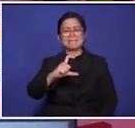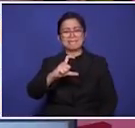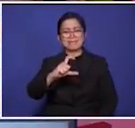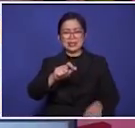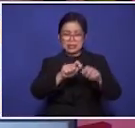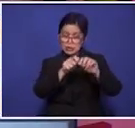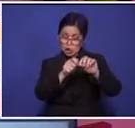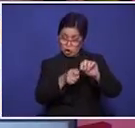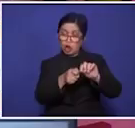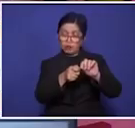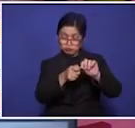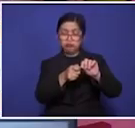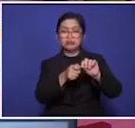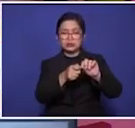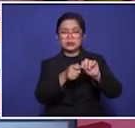akan buka